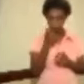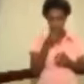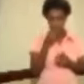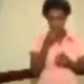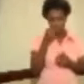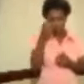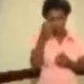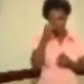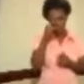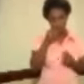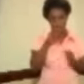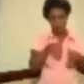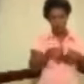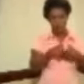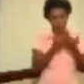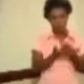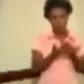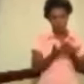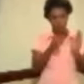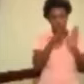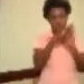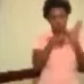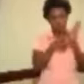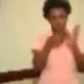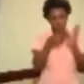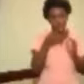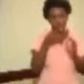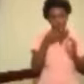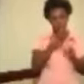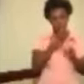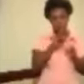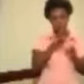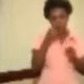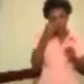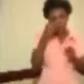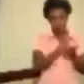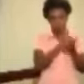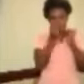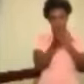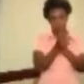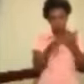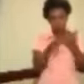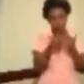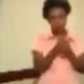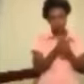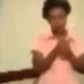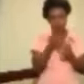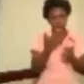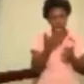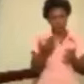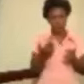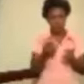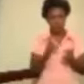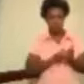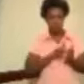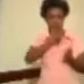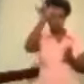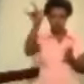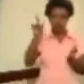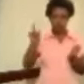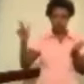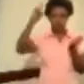les mesures qu'il faut pour favoriser l'émergence d'une industrie de transformation et de substitution à l'importation et